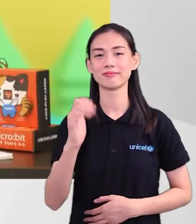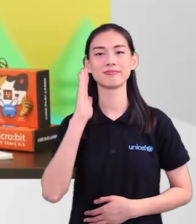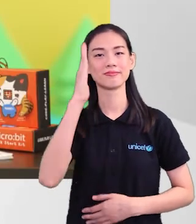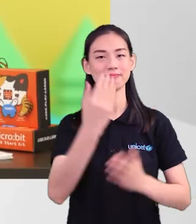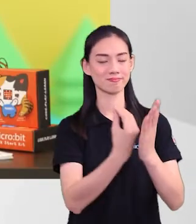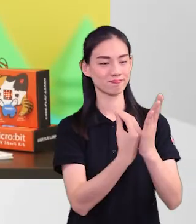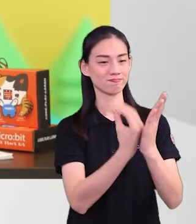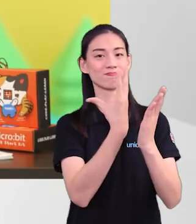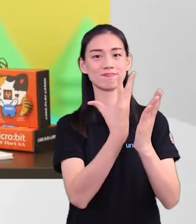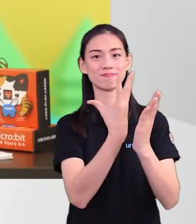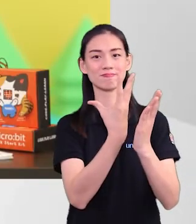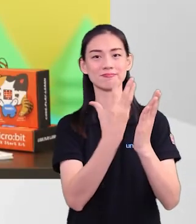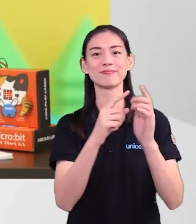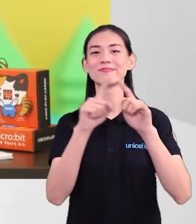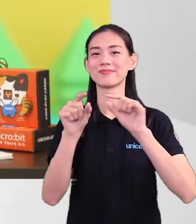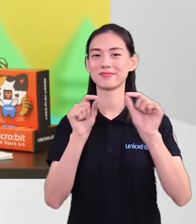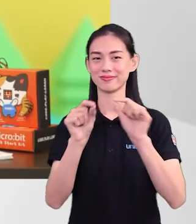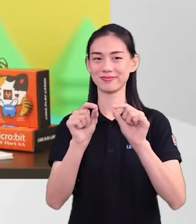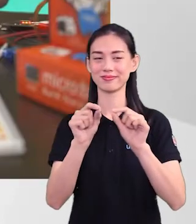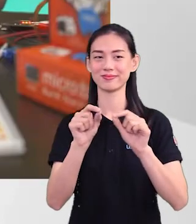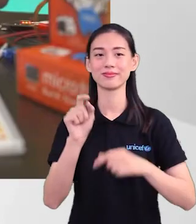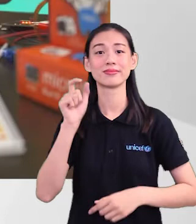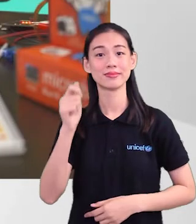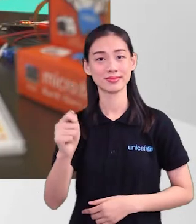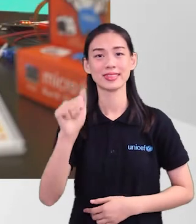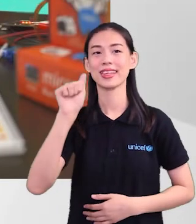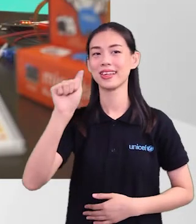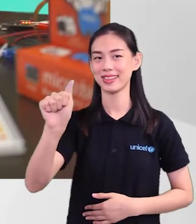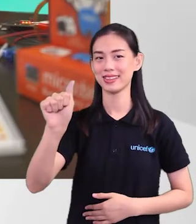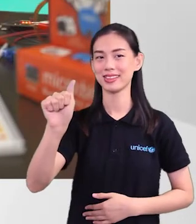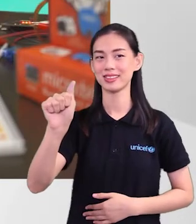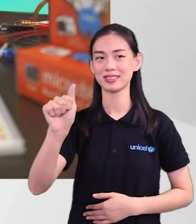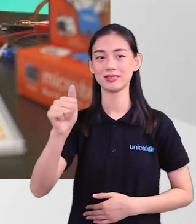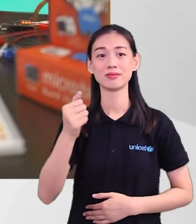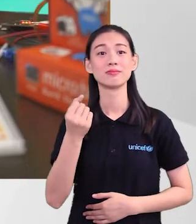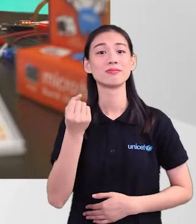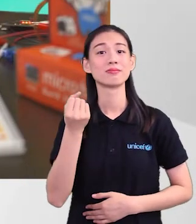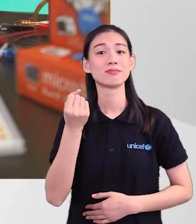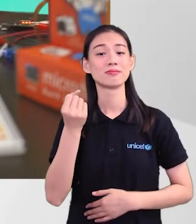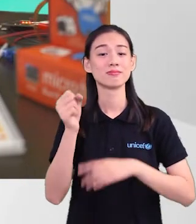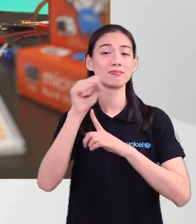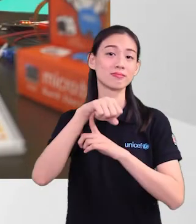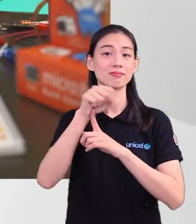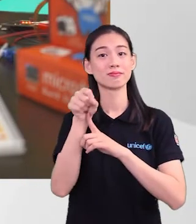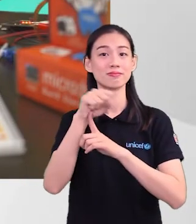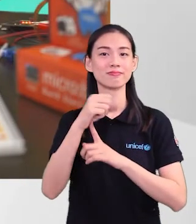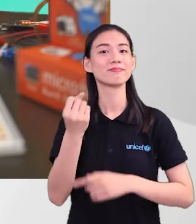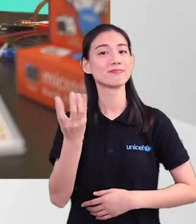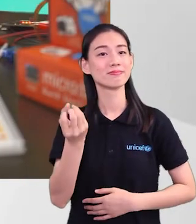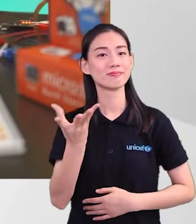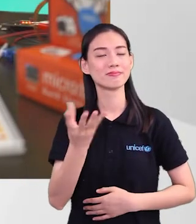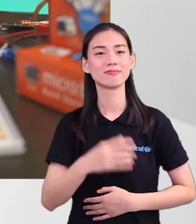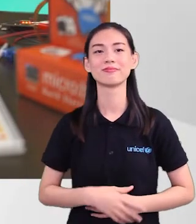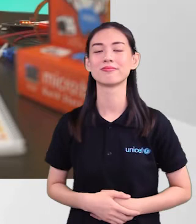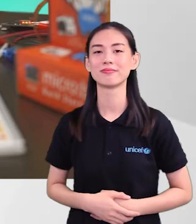kali ekor ditekan akan dipaparkan pada papan microbit. Sekarang tekan butang A, kepala singa akan bergerak mengikut nilai